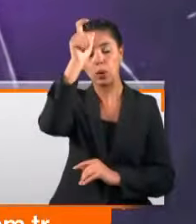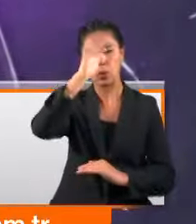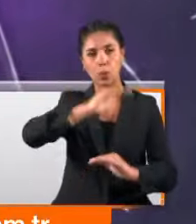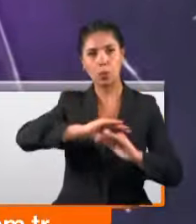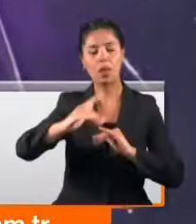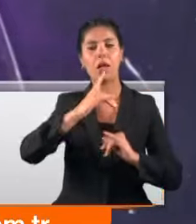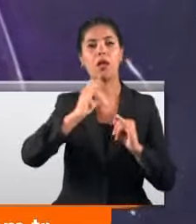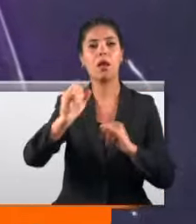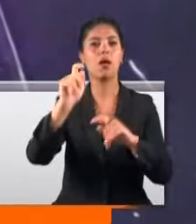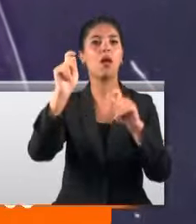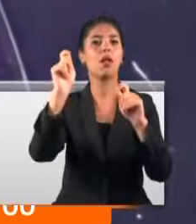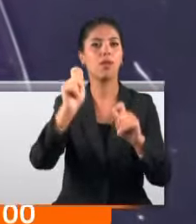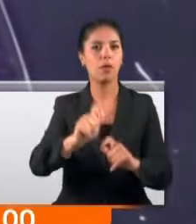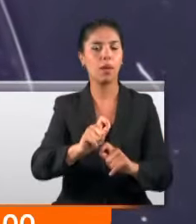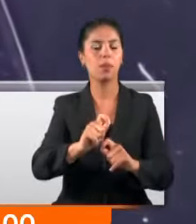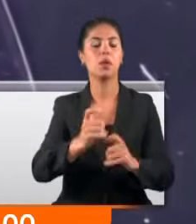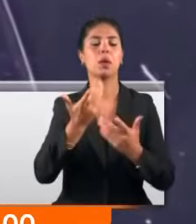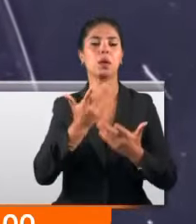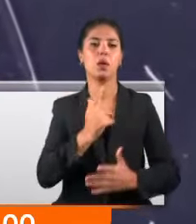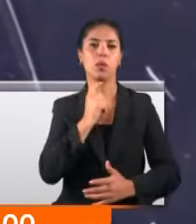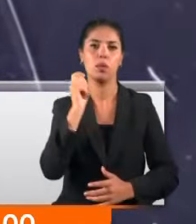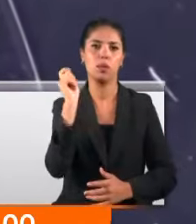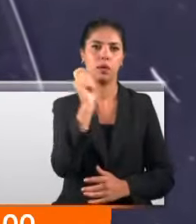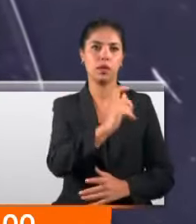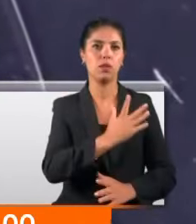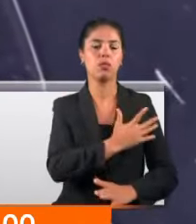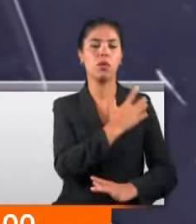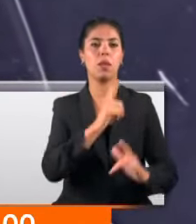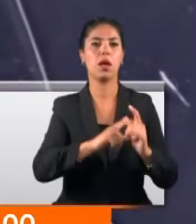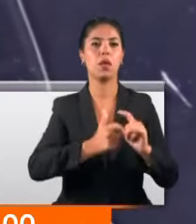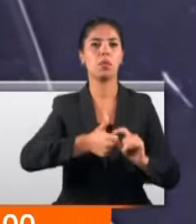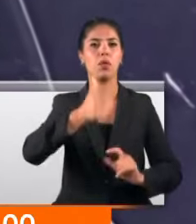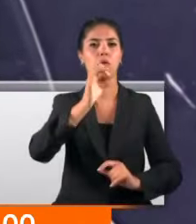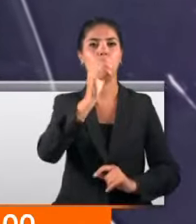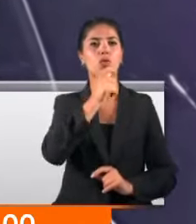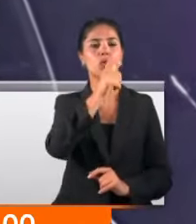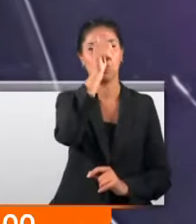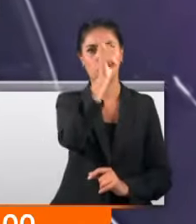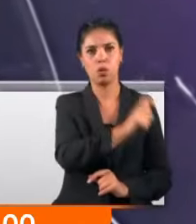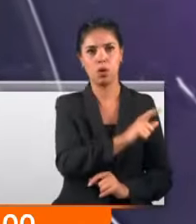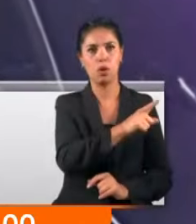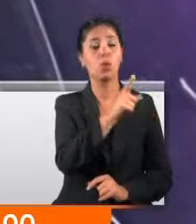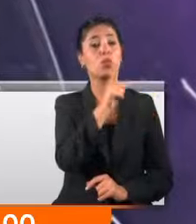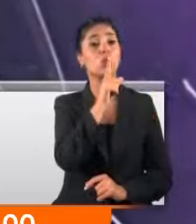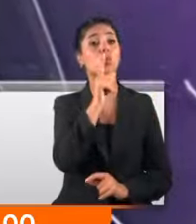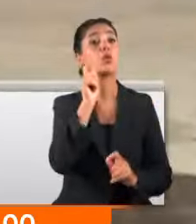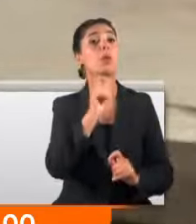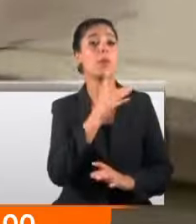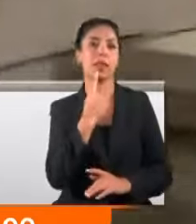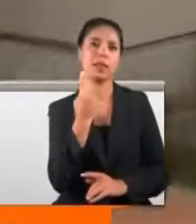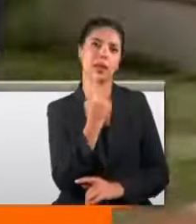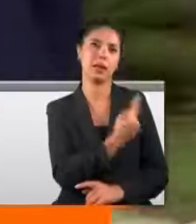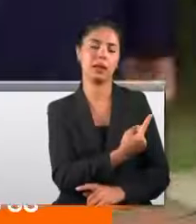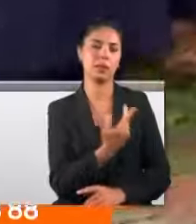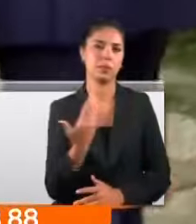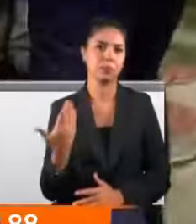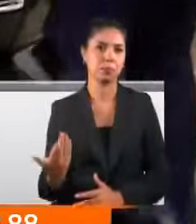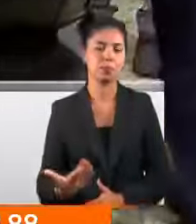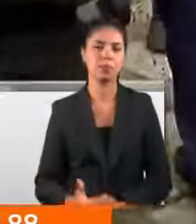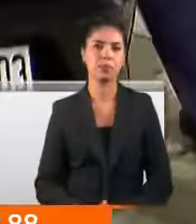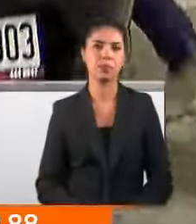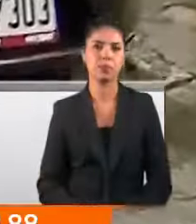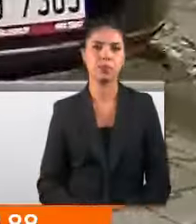milletine hakaret etmiştir, lanetliyorum derken CHP Genel Başkanı Özgür Özel'e de susma diye seslendi.